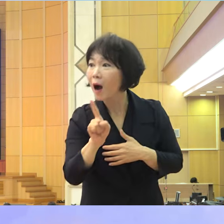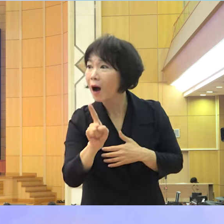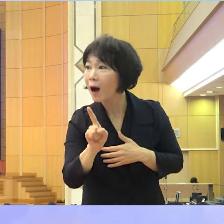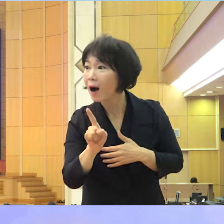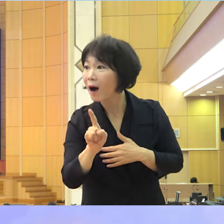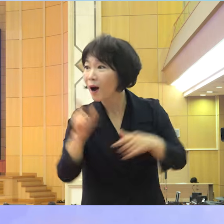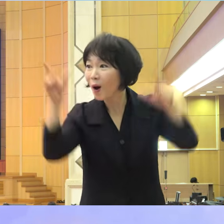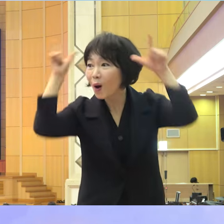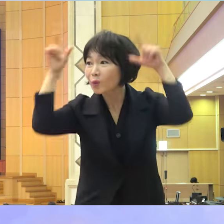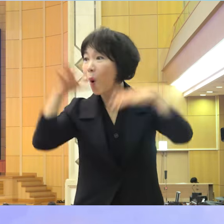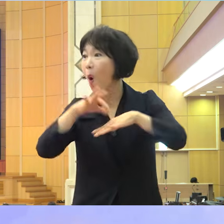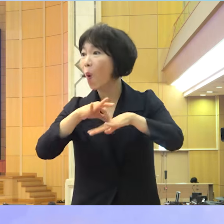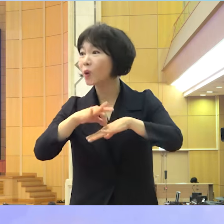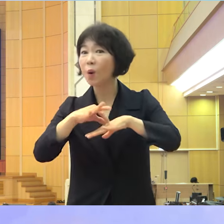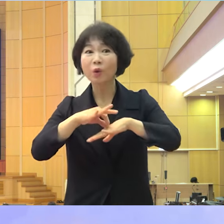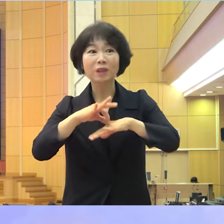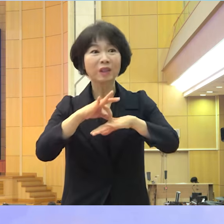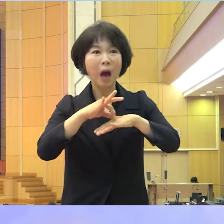소고기 없는 나라는요